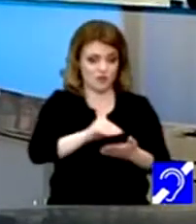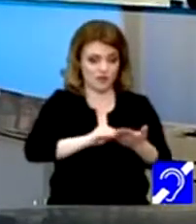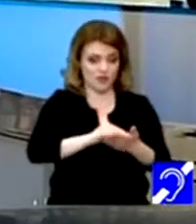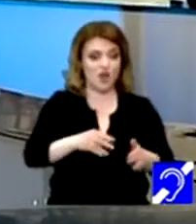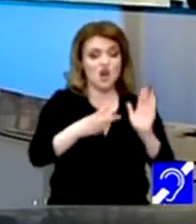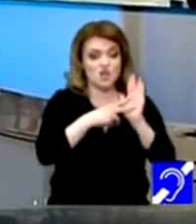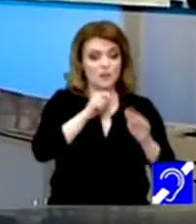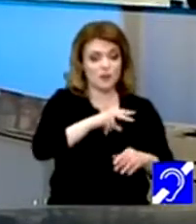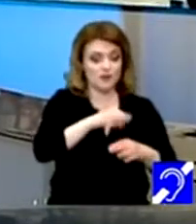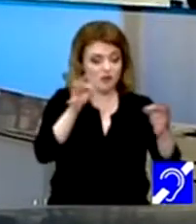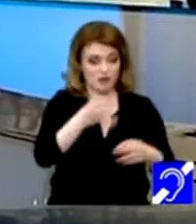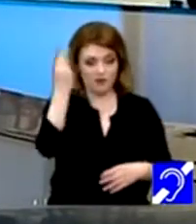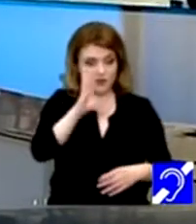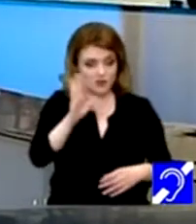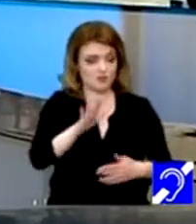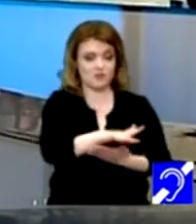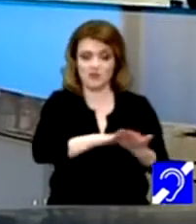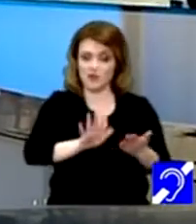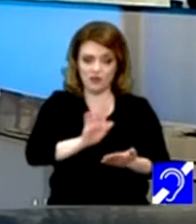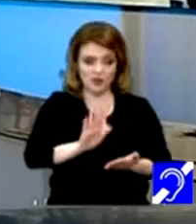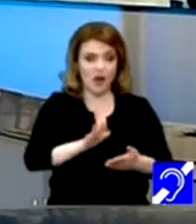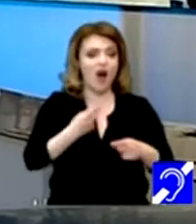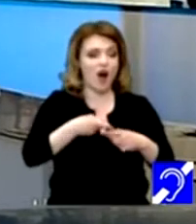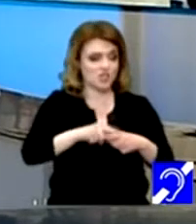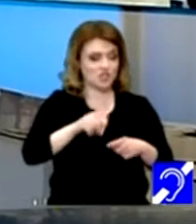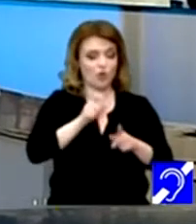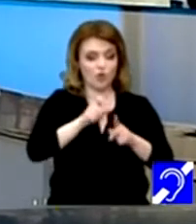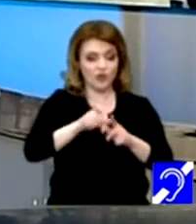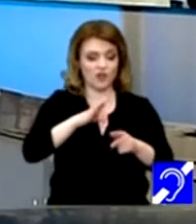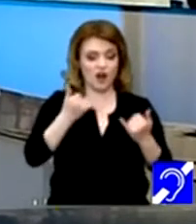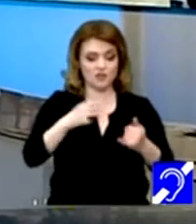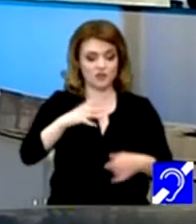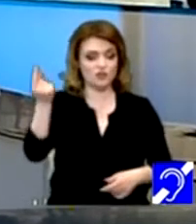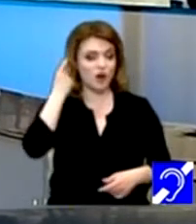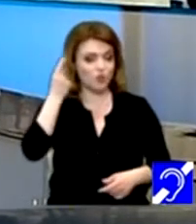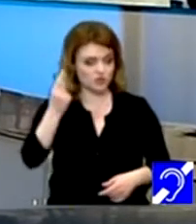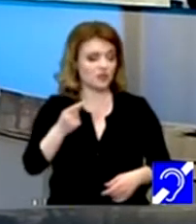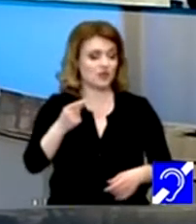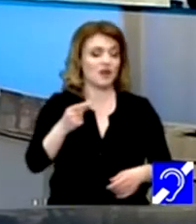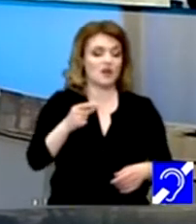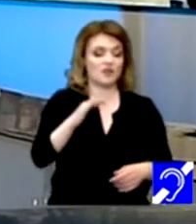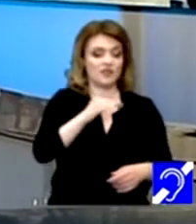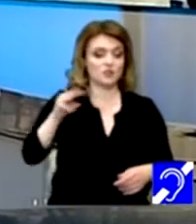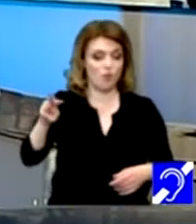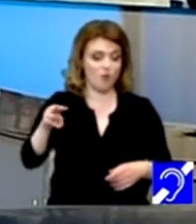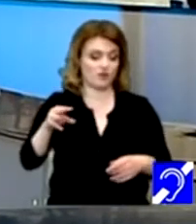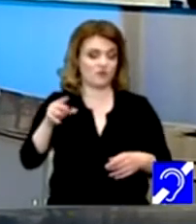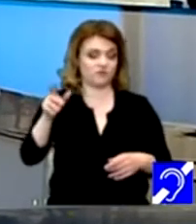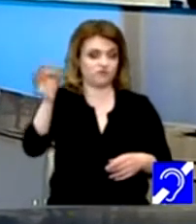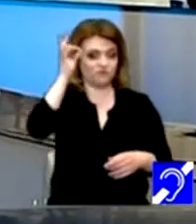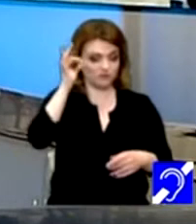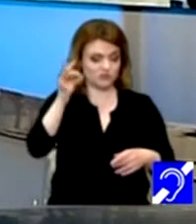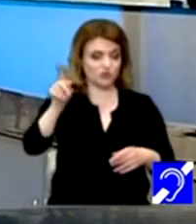7 aprilie, nu uităm, nu iertăm. Acesta a fost sloganul unui flash mob dedicat comemorării evenimentelor de acum 12